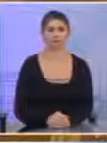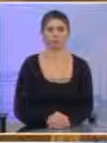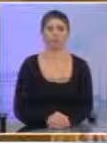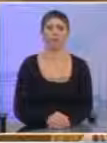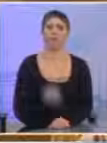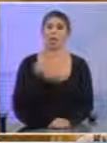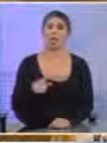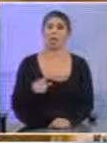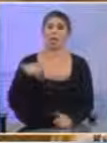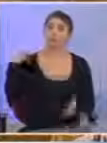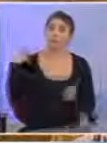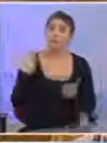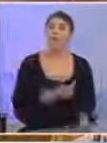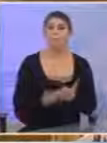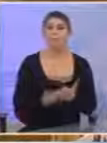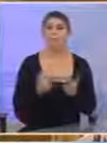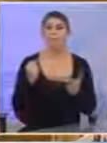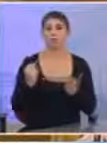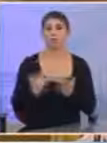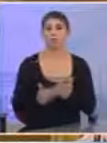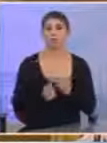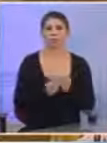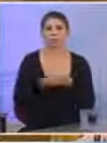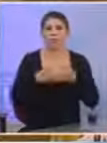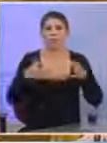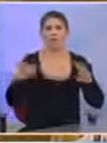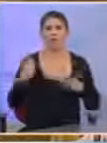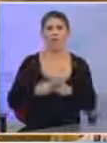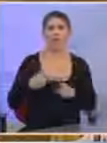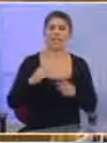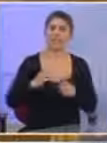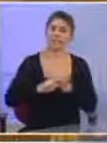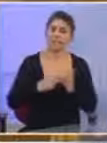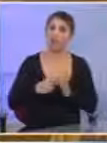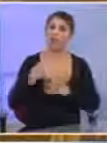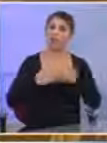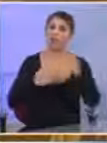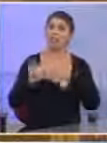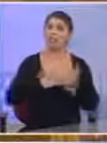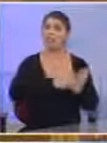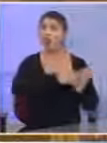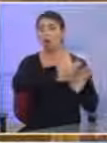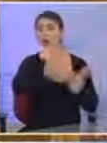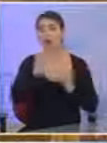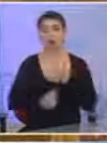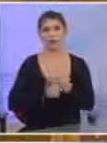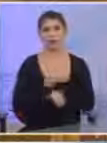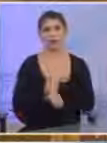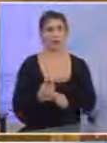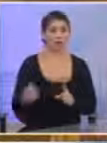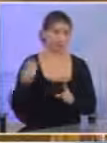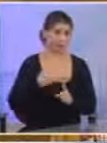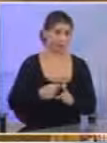πιο τρανταχτή απόδειξη της φούσκας της ελληνικής οικονομίας που έχετε οικοδομήσει όλα αυτά τα χρόνια.